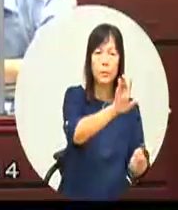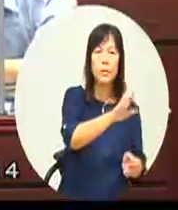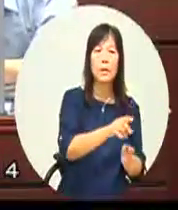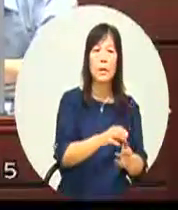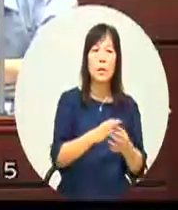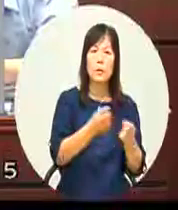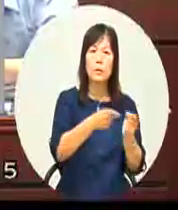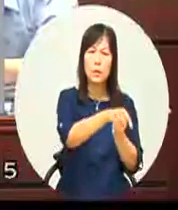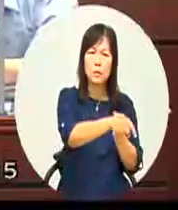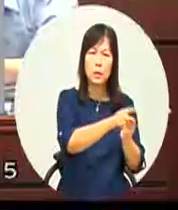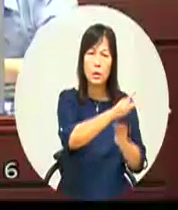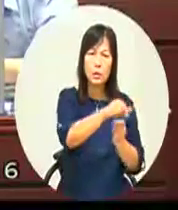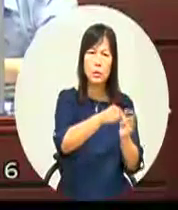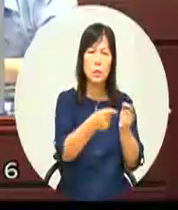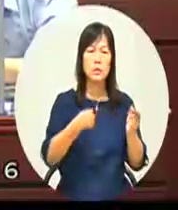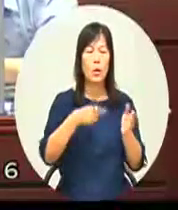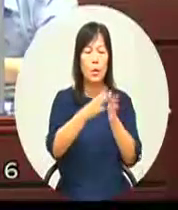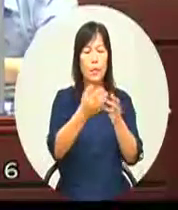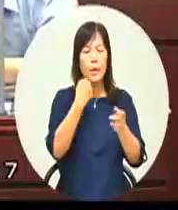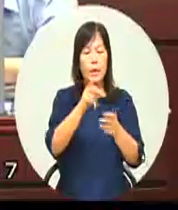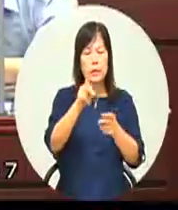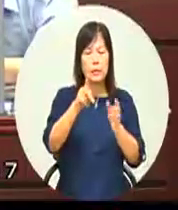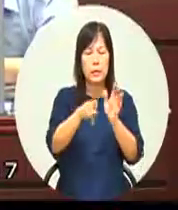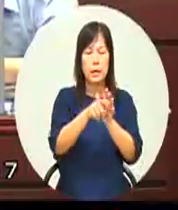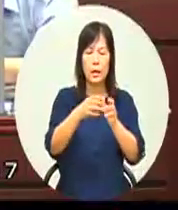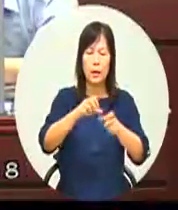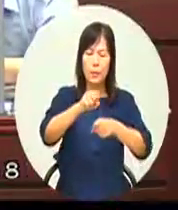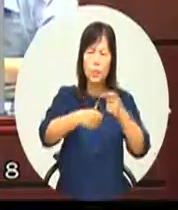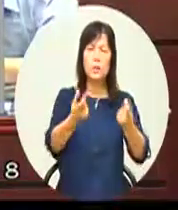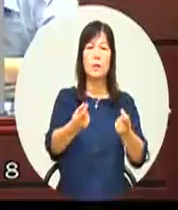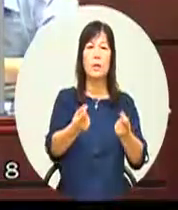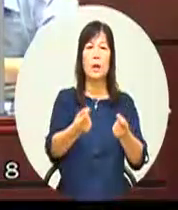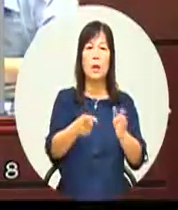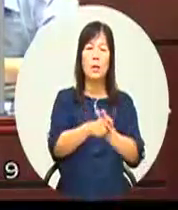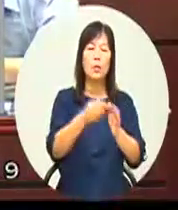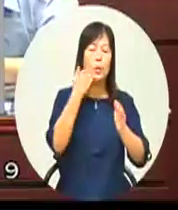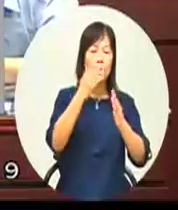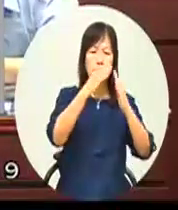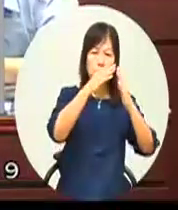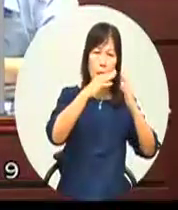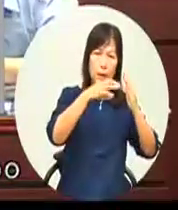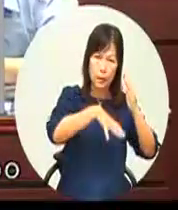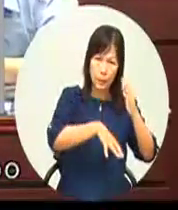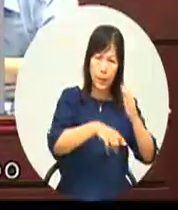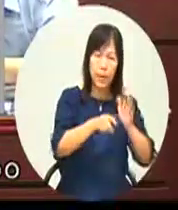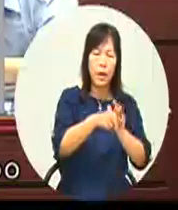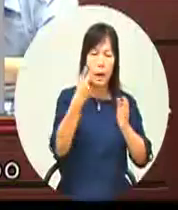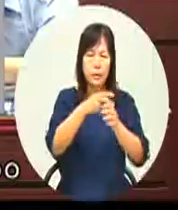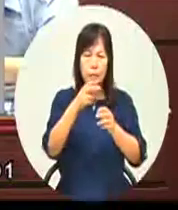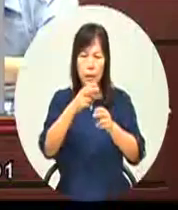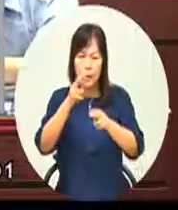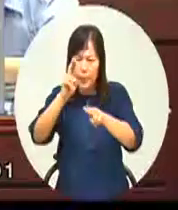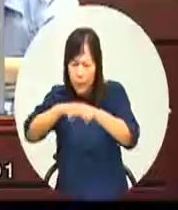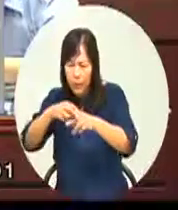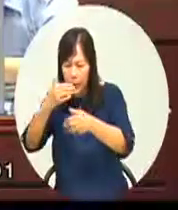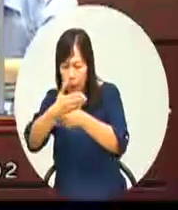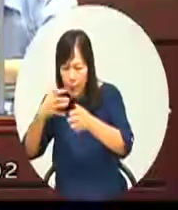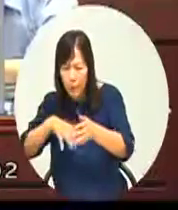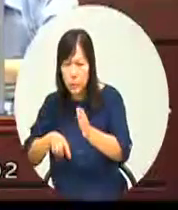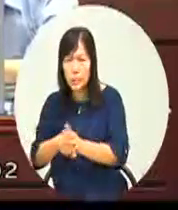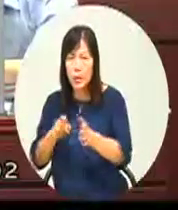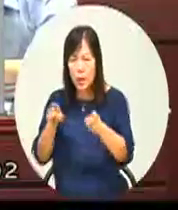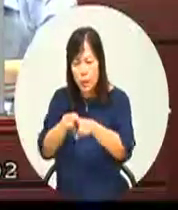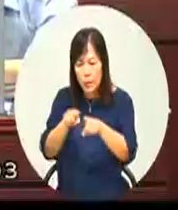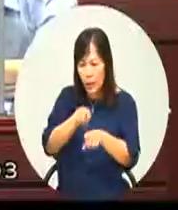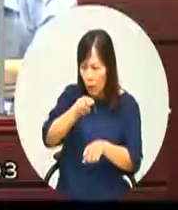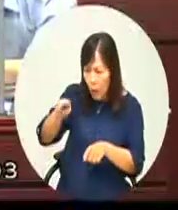就好像我们的C-bike 一样。 是。 如果你是放在室内或是在一个密闭的空间里面，其实我们一般的用路人